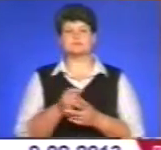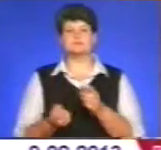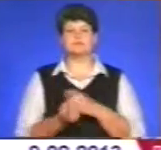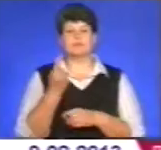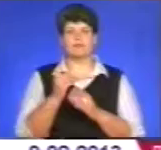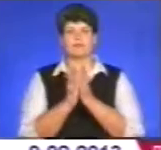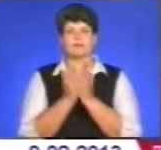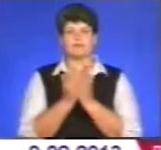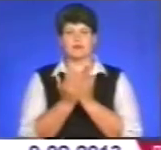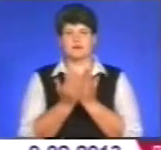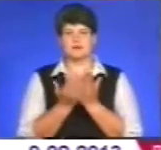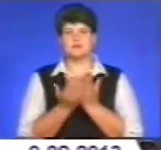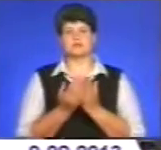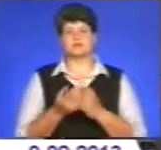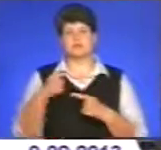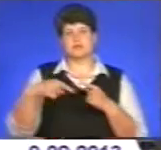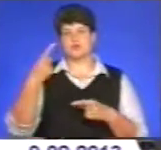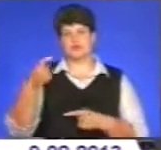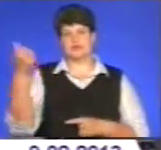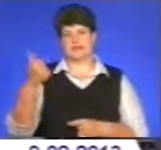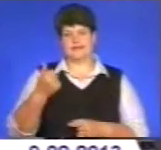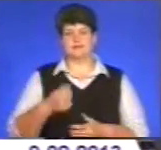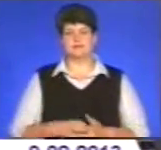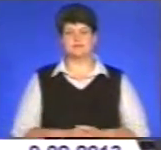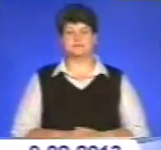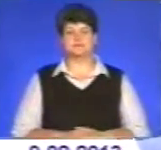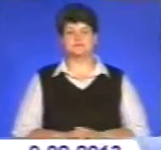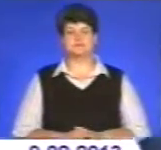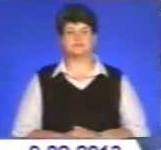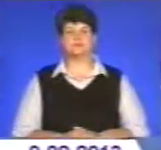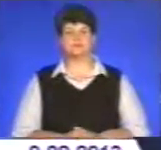книжкових крамницях міста вже з наступного тижня.